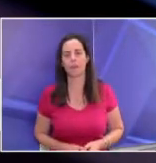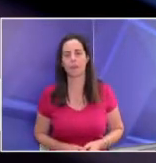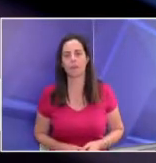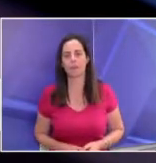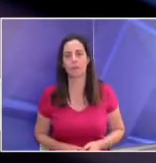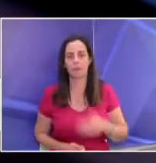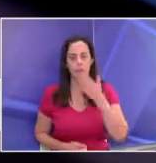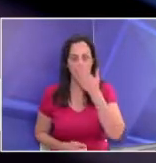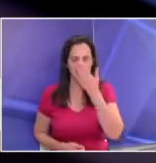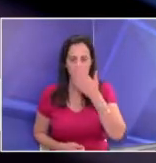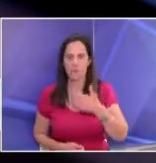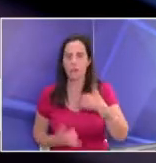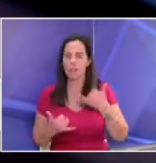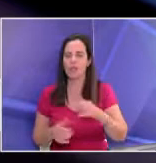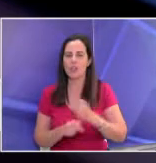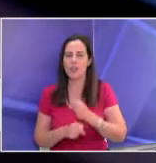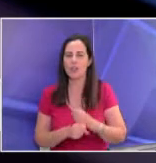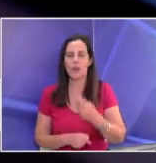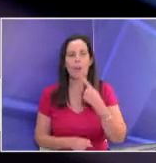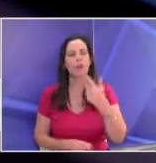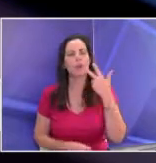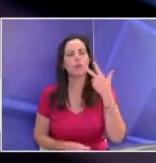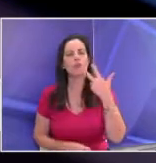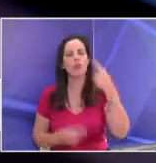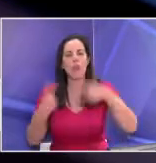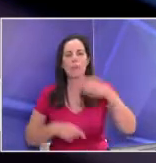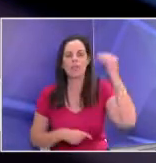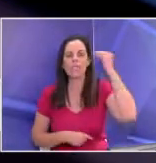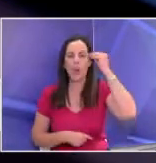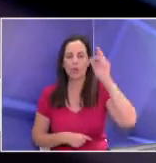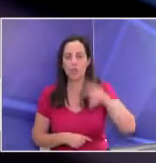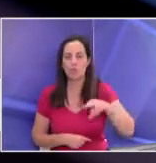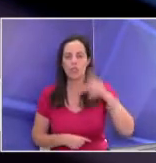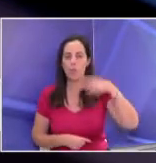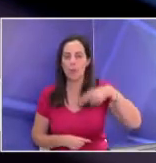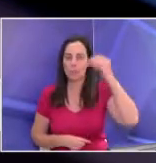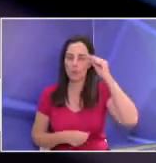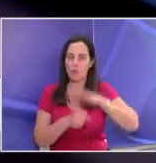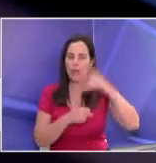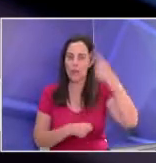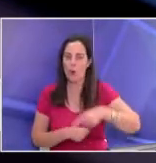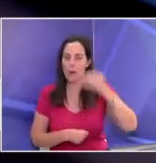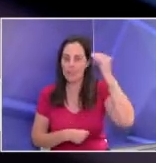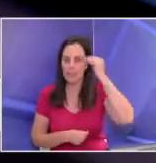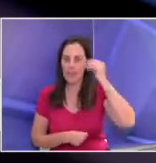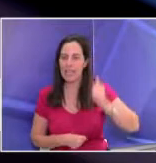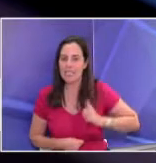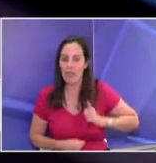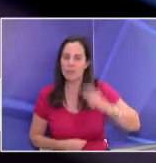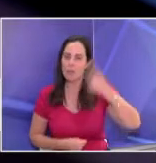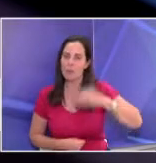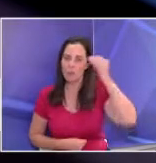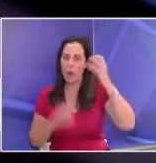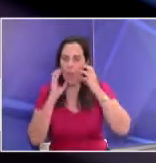אורי אייטנר, פשוט אני ערכתי אותו עכשיו, הוא דיבר על שלושה ימי זיכרון ממלכתיים שיש. יש לנו יום הזיכרון לשואה, יום הזיכרון לחללי צה"ל ויום